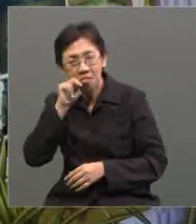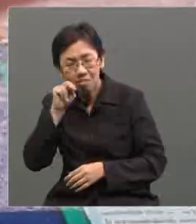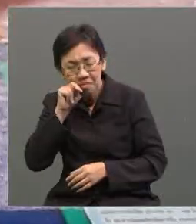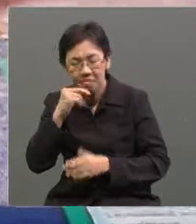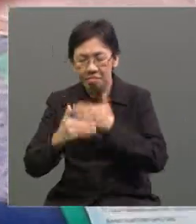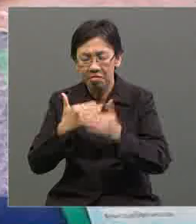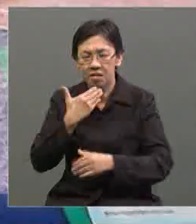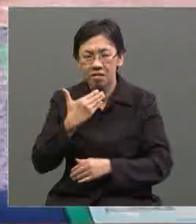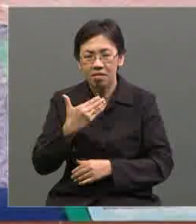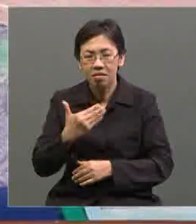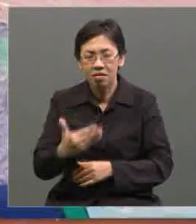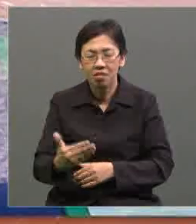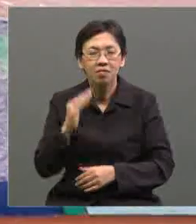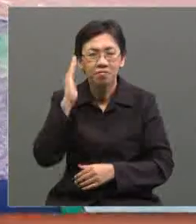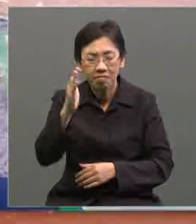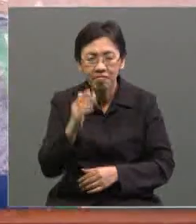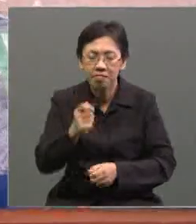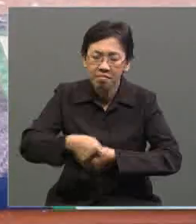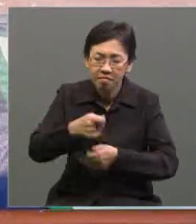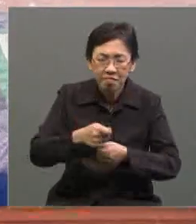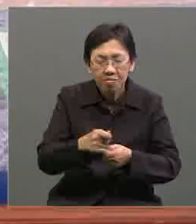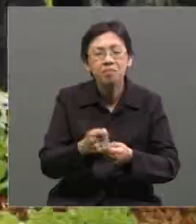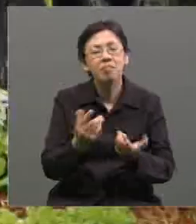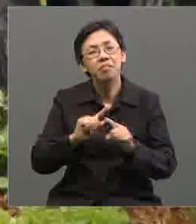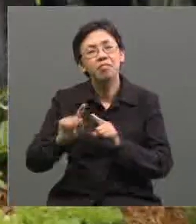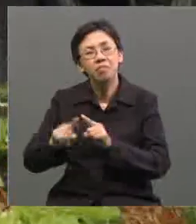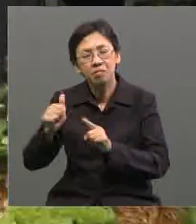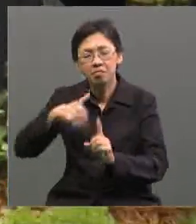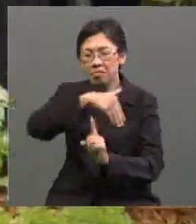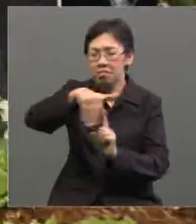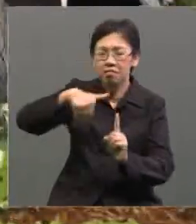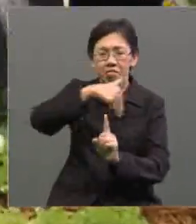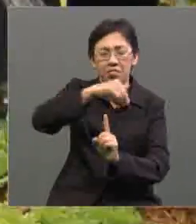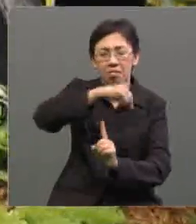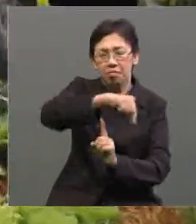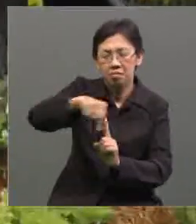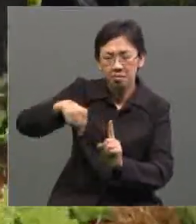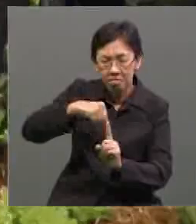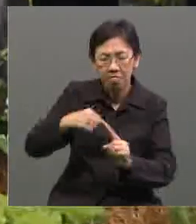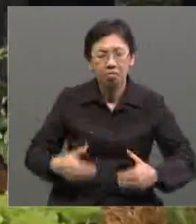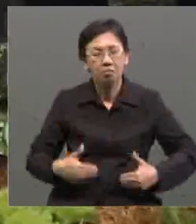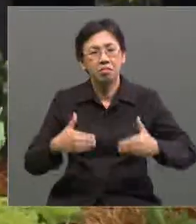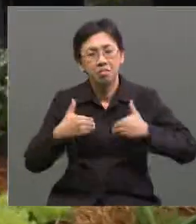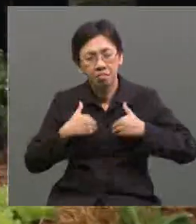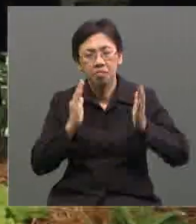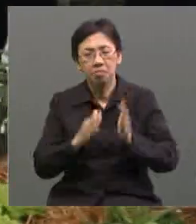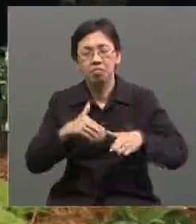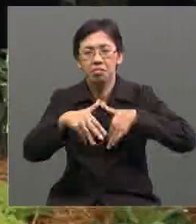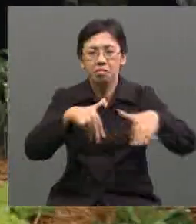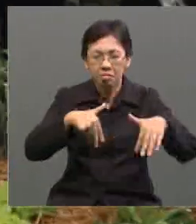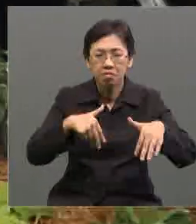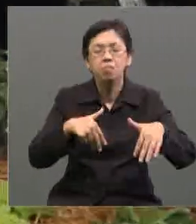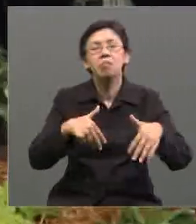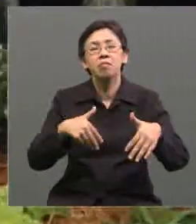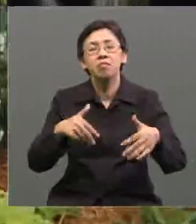ความยั่งยืนก็จะช่วยให้เกิดความมั่นคงทางอาหารด้านสิ่งแวดล้อมและระบบนิเวศส่งผลต่อคุณภาพชีวิตของมนุษย์และสัตว์